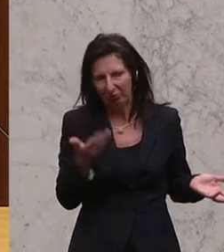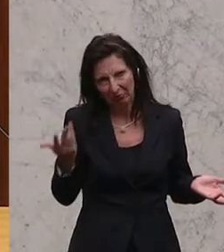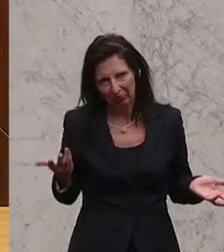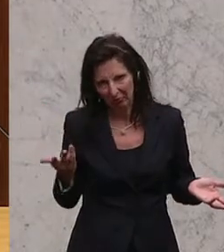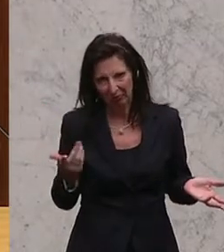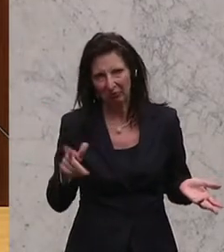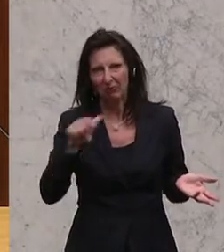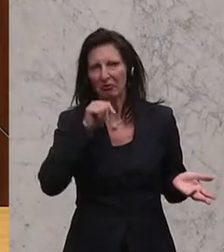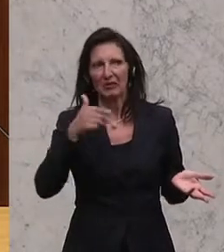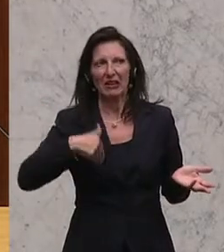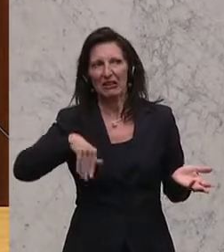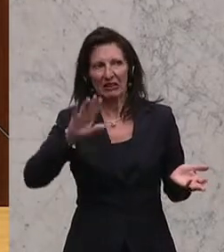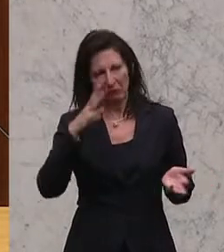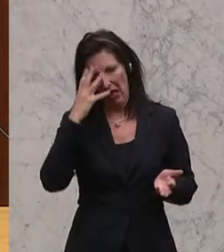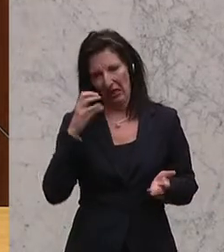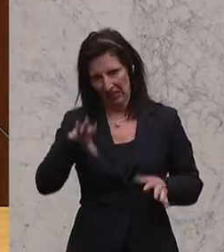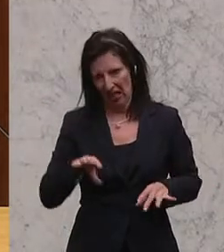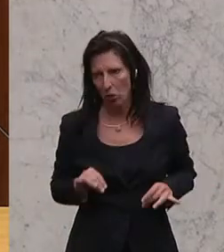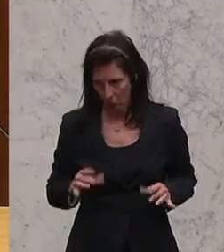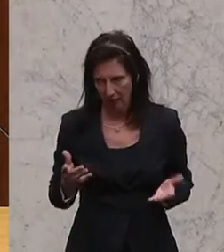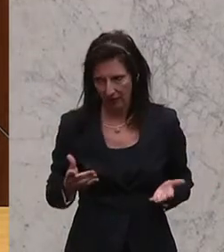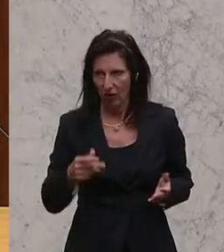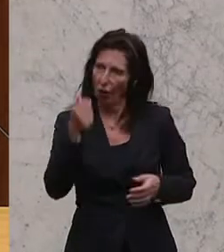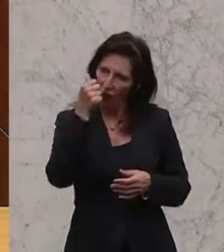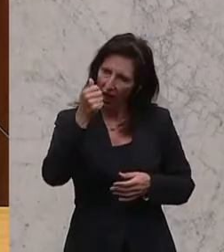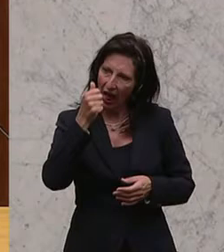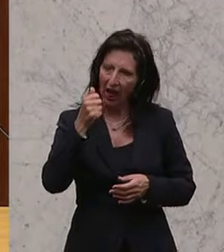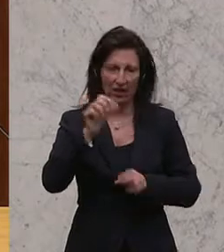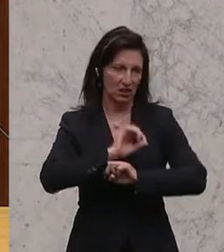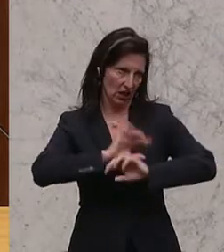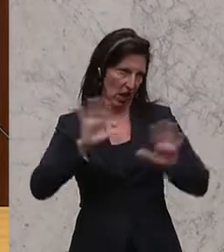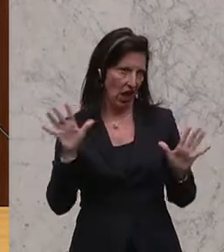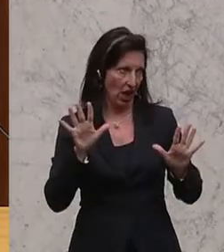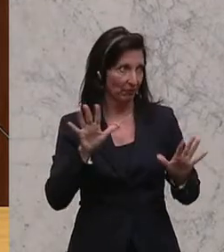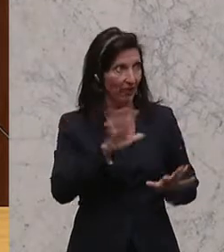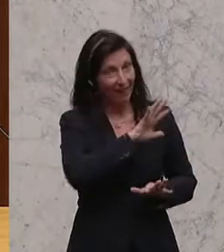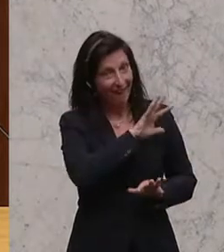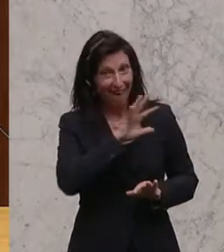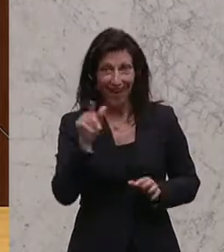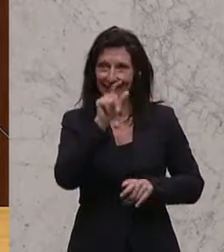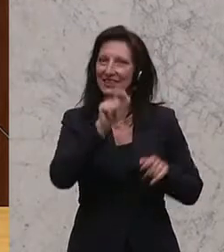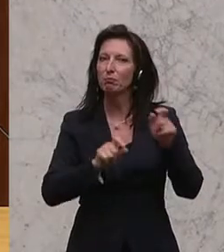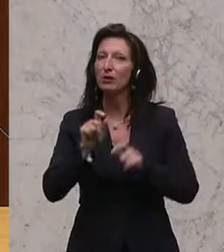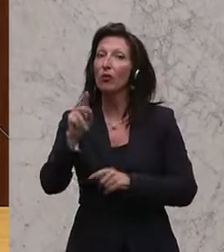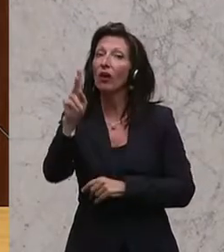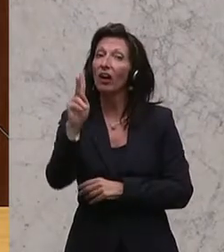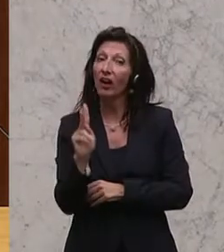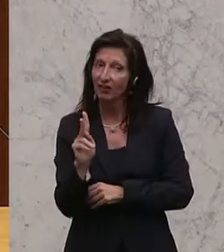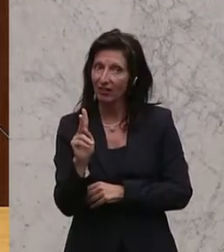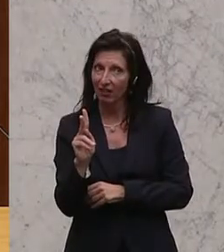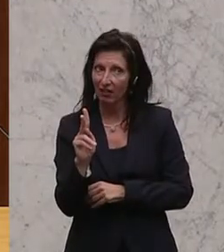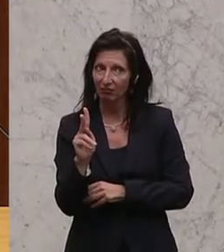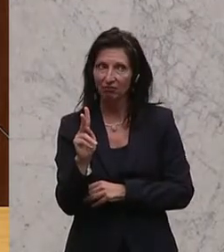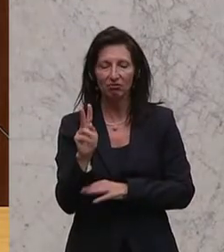Und ich stelle hier auch eines noch ganz klar fest, und das möchte ich noch einmal wiederholen. Alle Kandidaten und Kandidatinnen